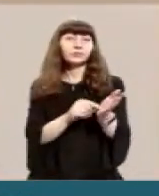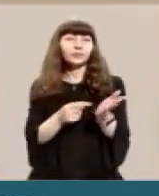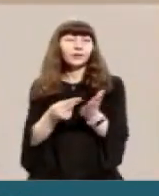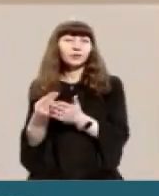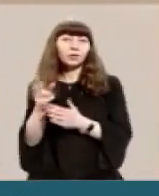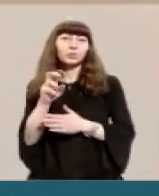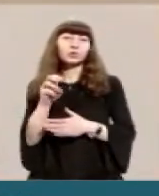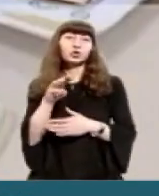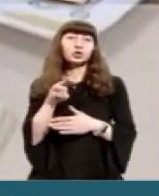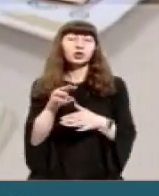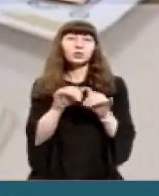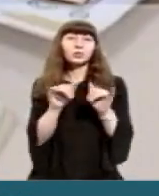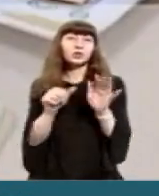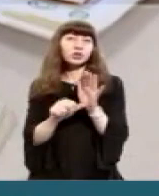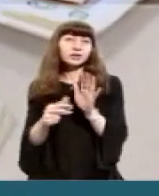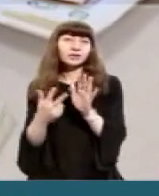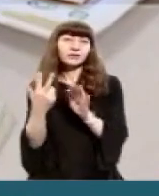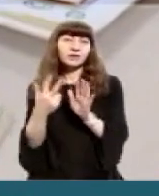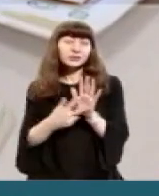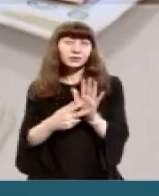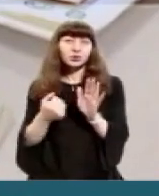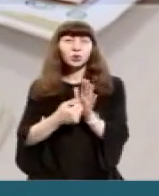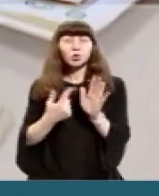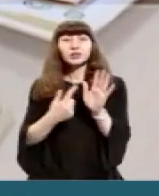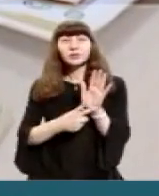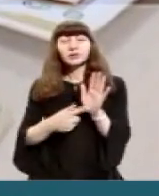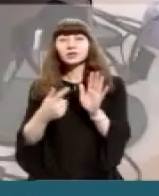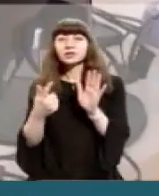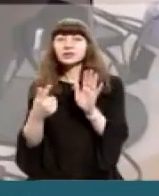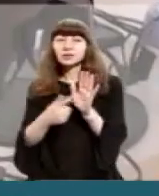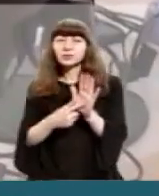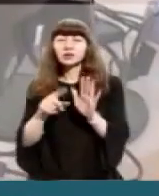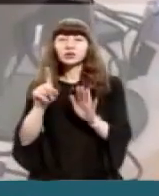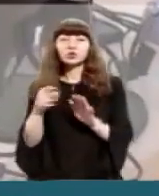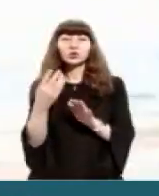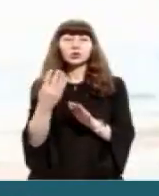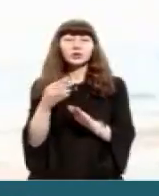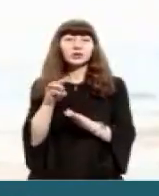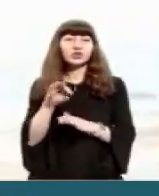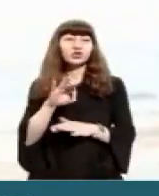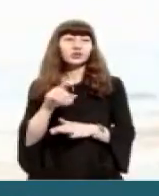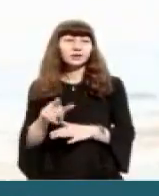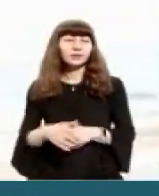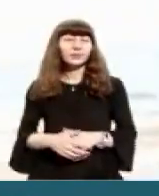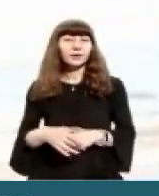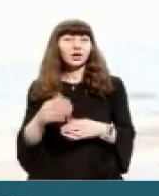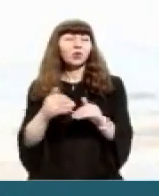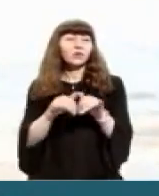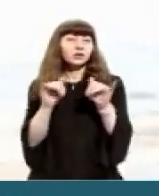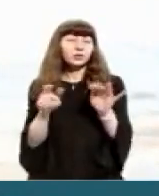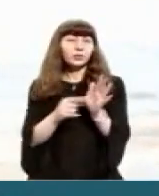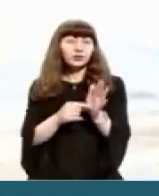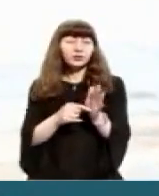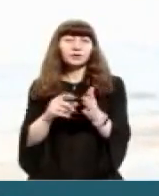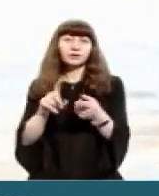из бюджета повысился с 68,2 до 77,4 тысяч тенге. Повышение пенсии коснулось всех